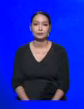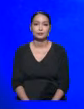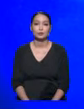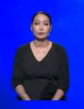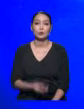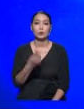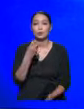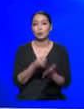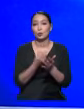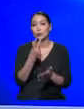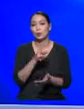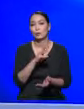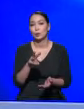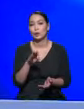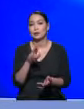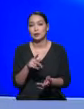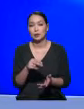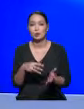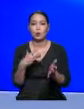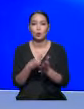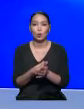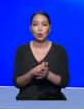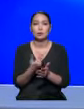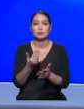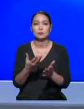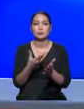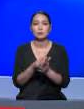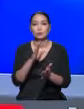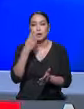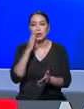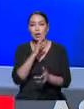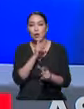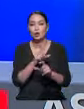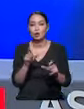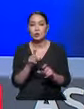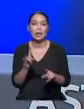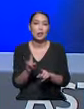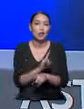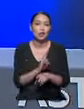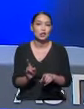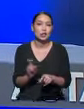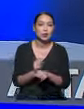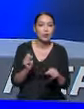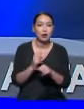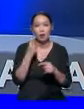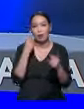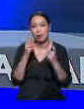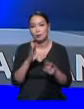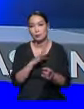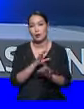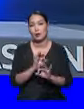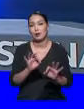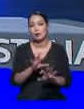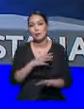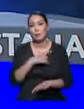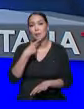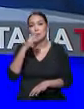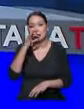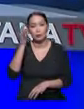До 2 миллионов тенге компенсацию ущерба заплатят родители школьников лжетеррористов. Об этом рассказали в полиции.